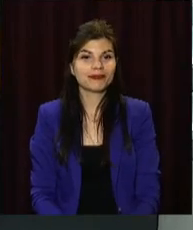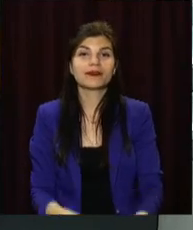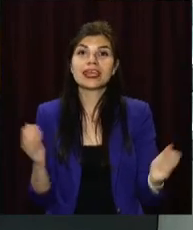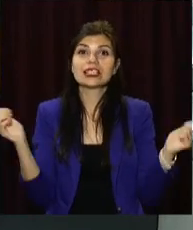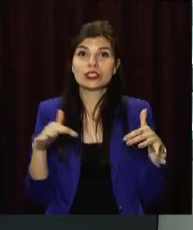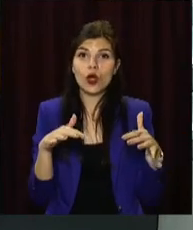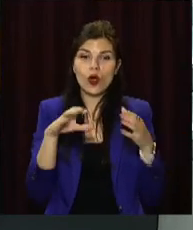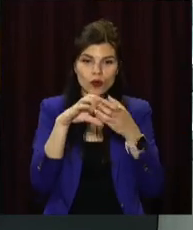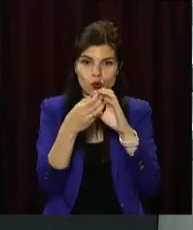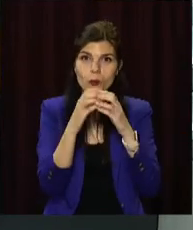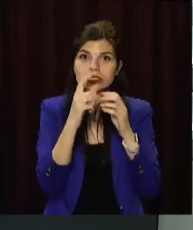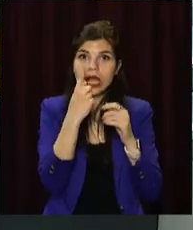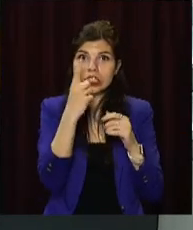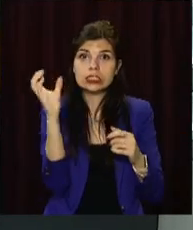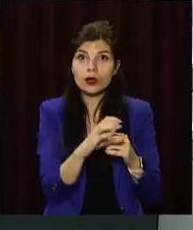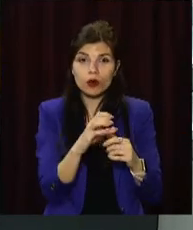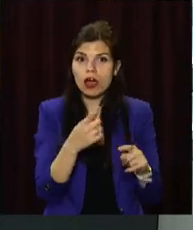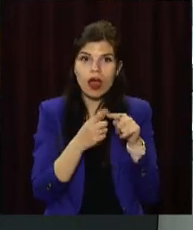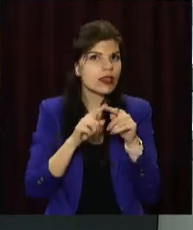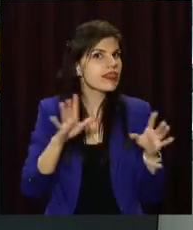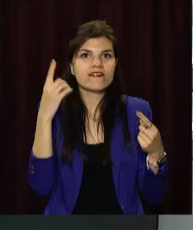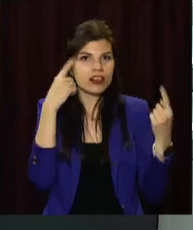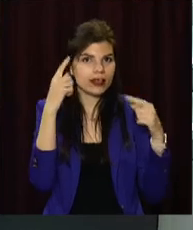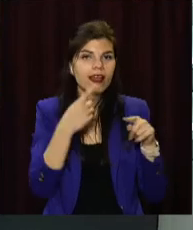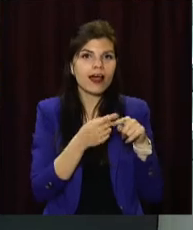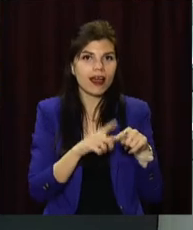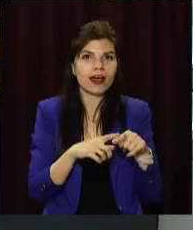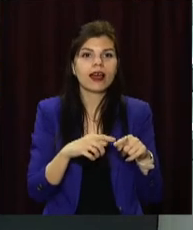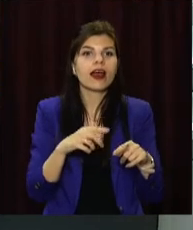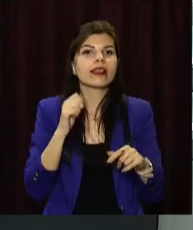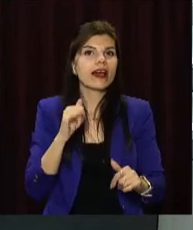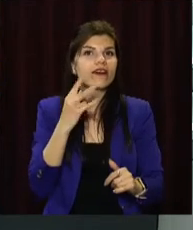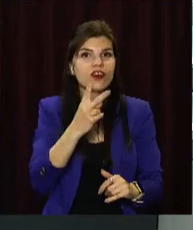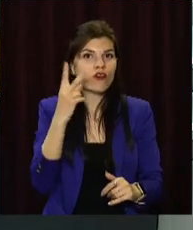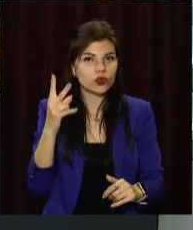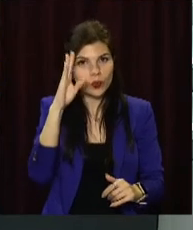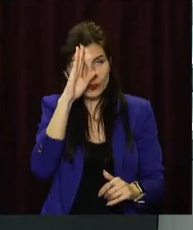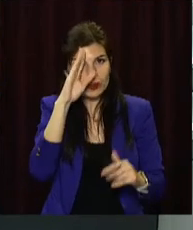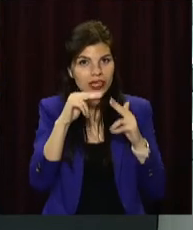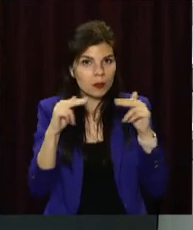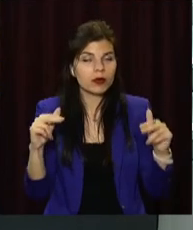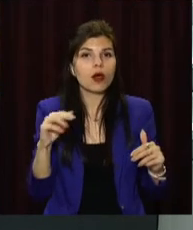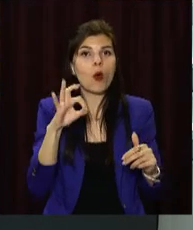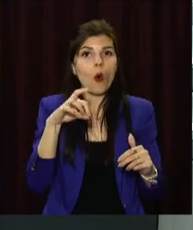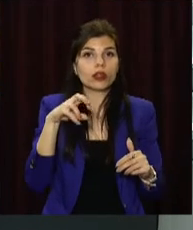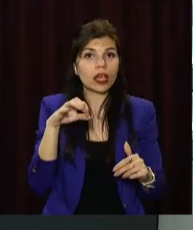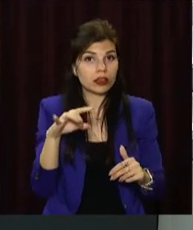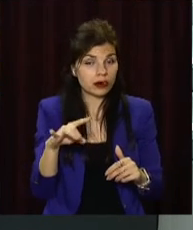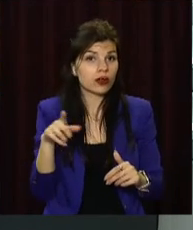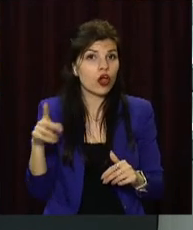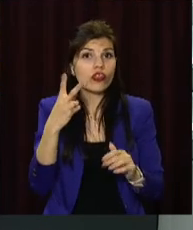Зібрати кубік Рубіка за секунду – це не фантастика, за виграшки для 22-річного дніпрянина Олександра Іванчака.